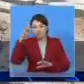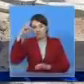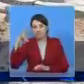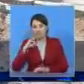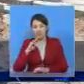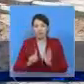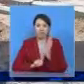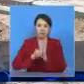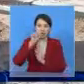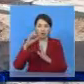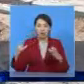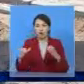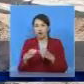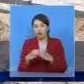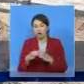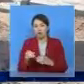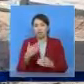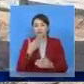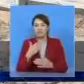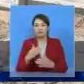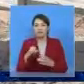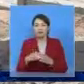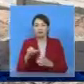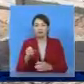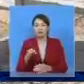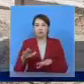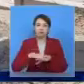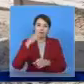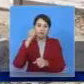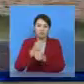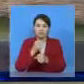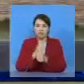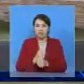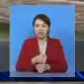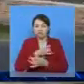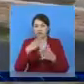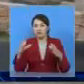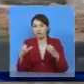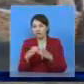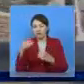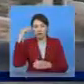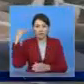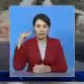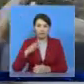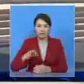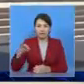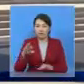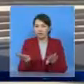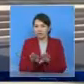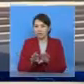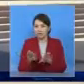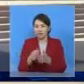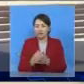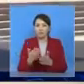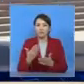Казахстана стартовал общенациональный проект «Марафон добрых дел». Этнокультурные объединения Актюбинской области также не